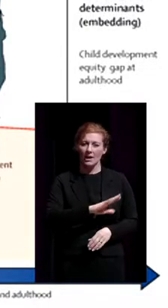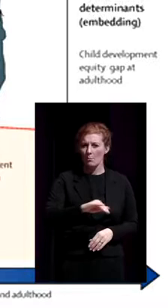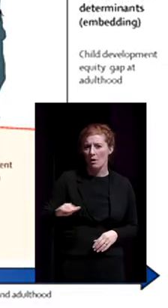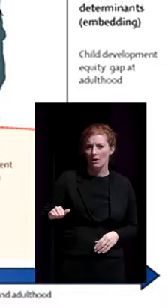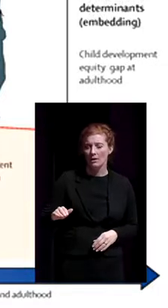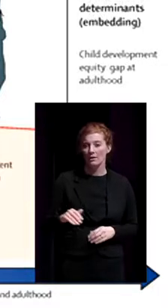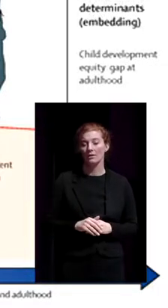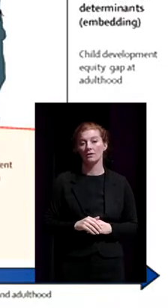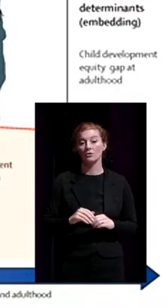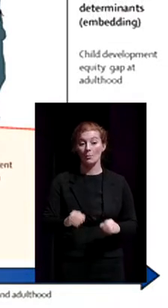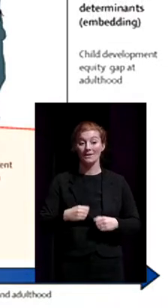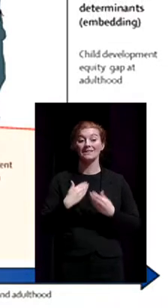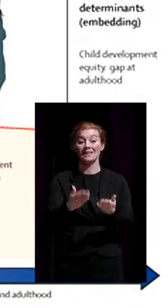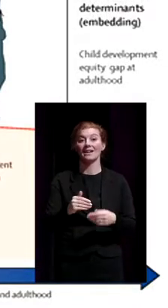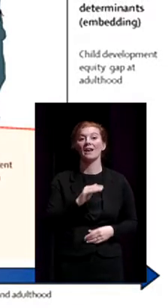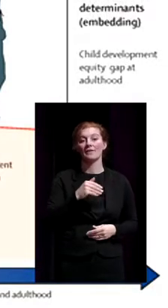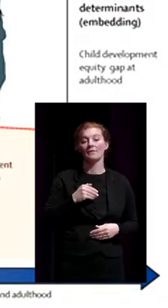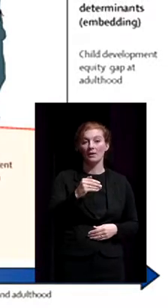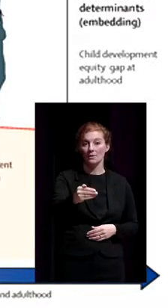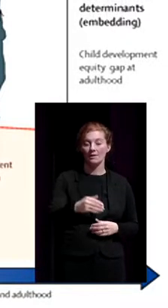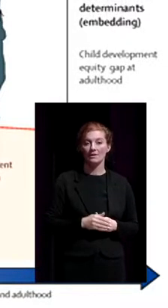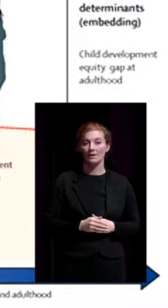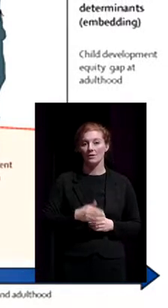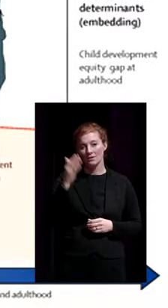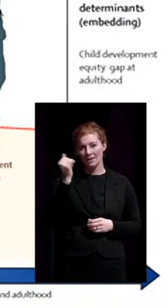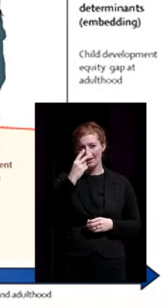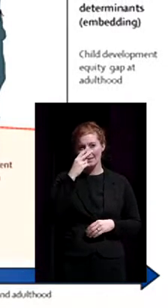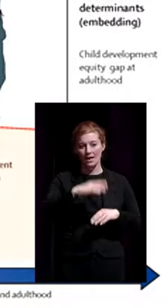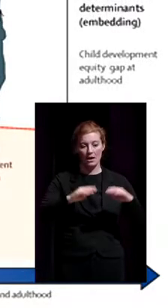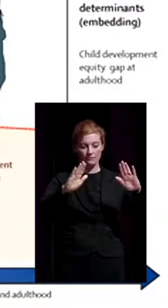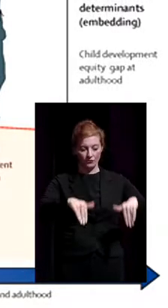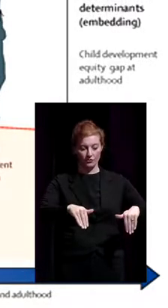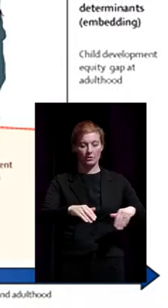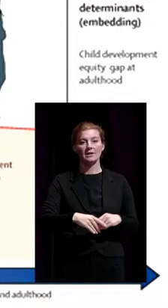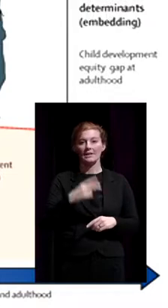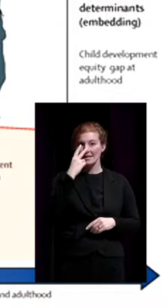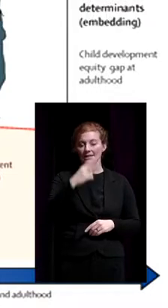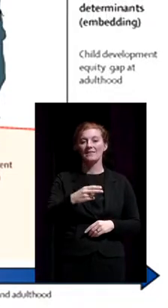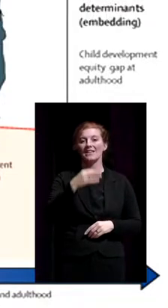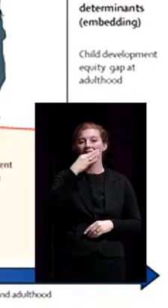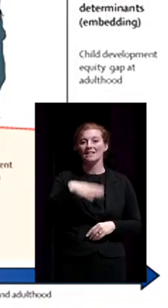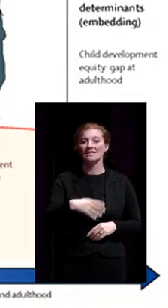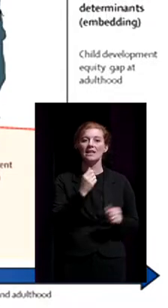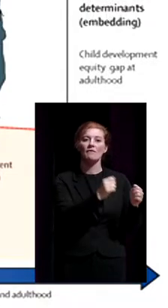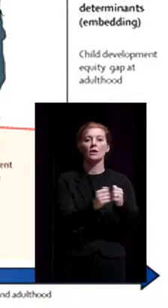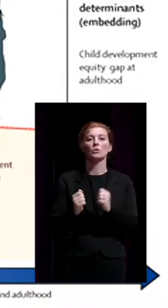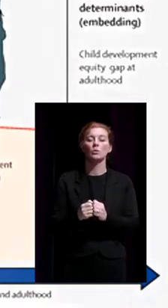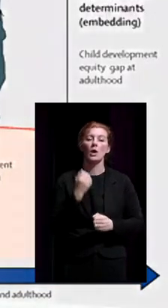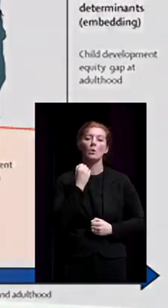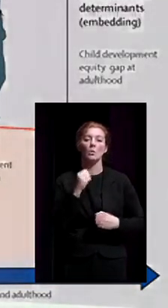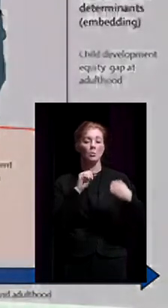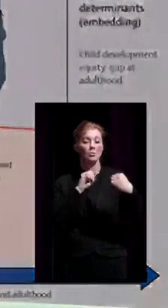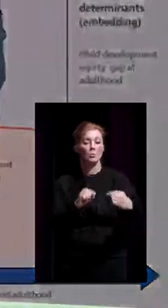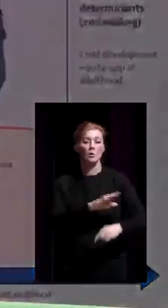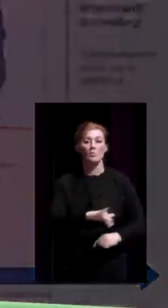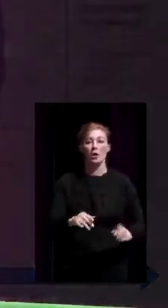ger en framtid inför. Så att ni ser här i botten ser vi alla de här riskfaktorerna och hoten mot barns utveckling